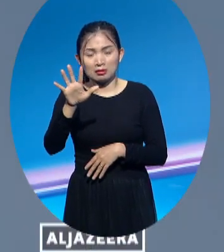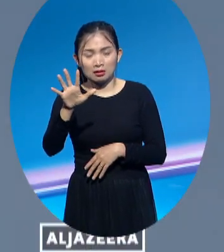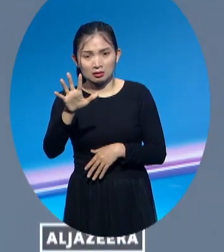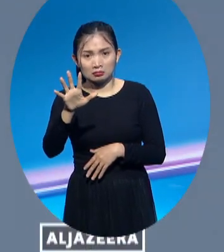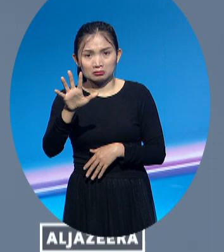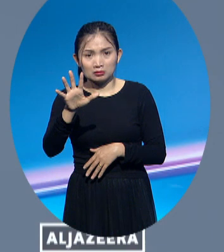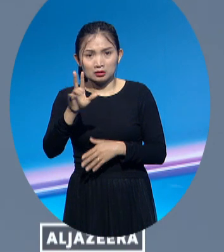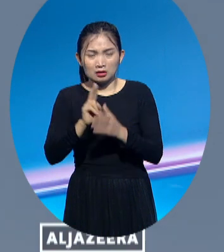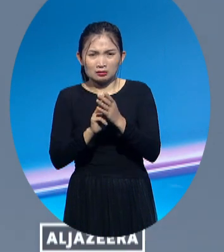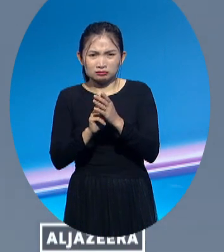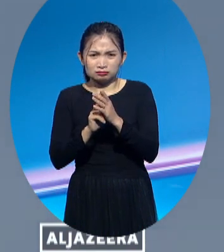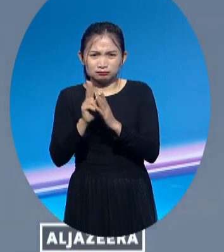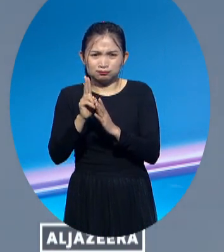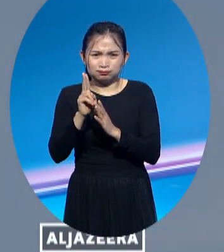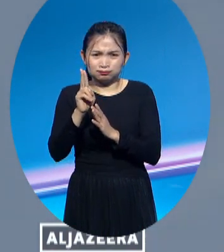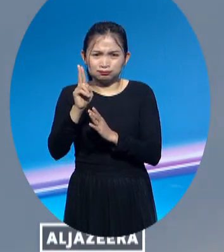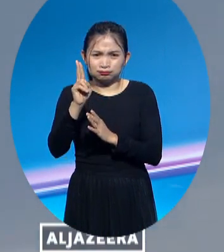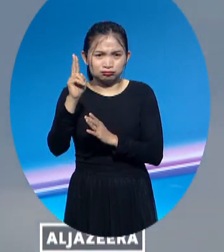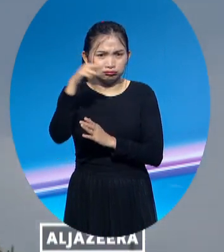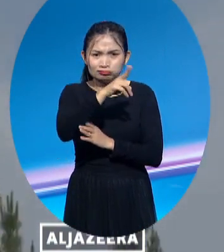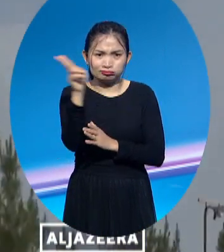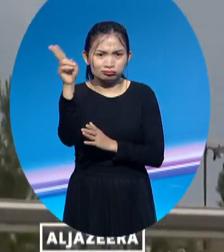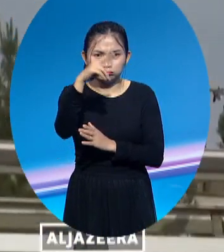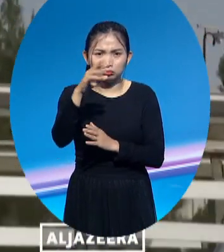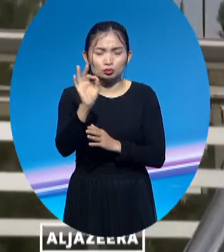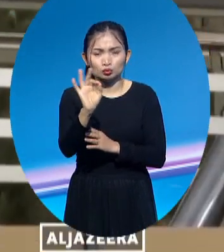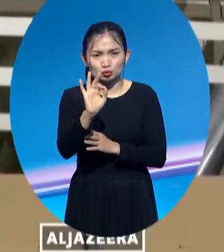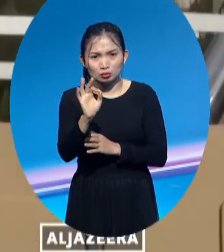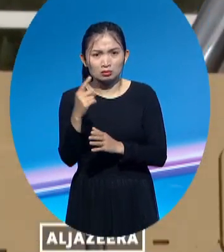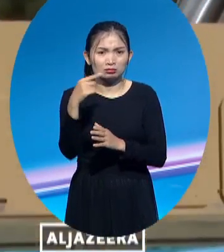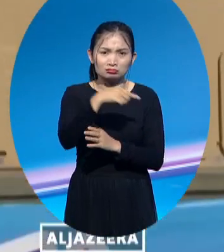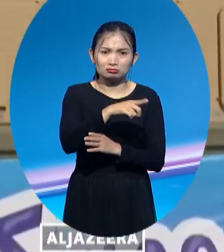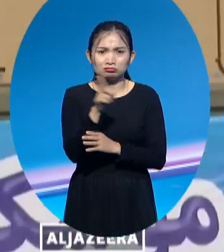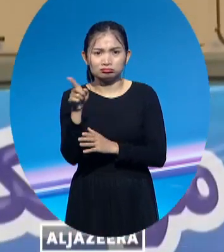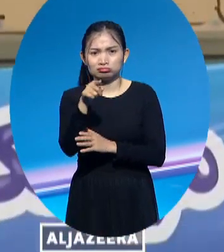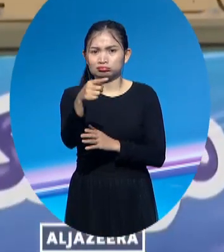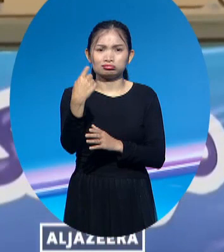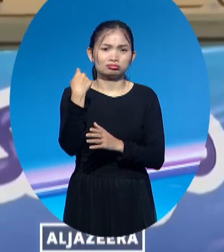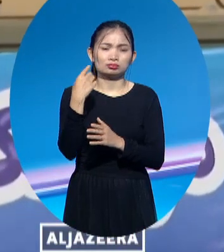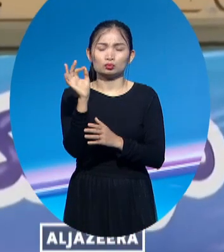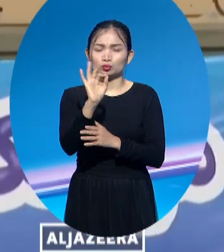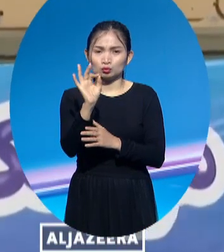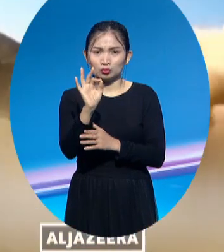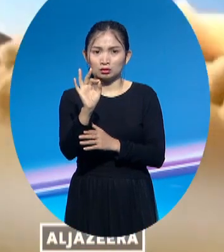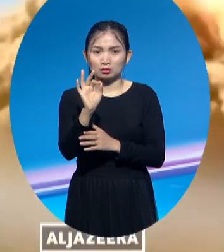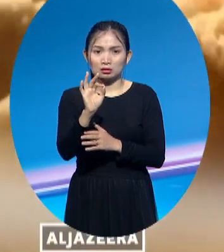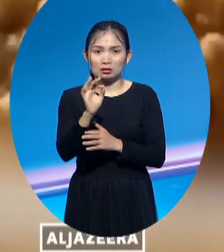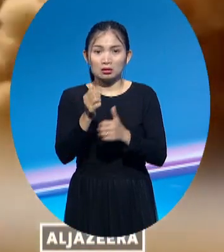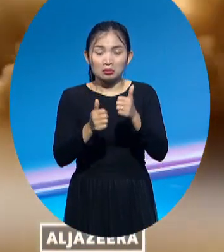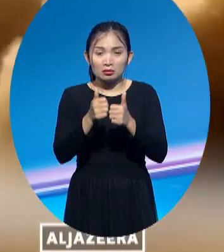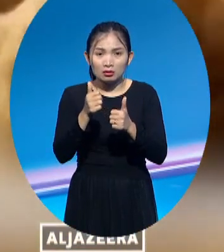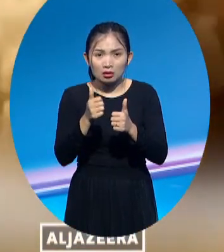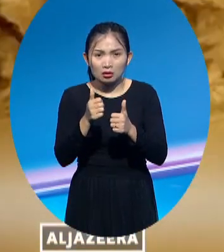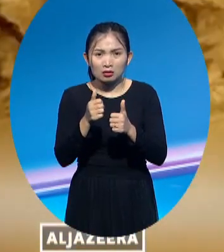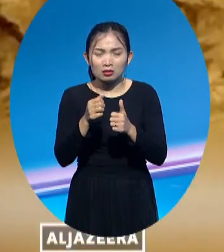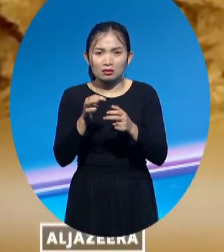di động, cho phép tên lửa di chuyển theo mọi hướng trong phạm vi 1.400 km. Fatah có thể xuyên qua tất cả các hệ thống phòng không